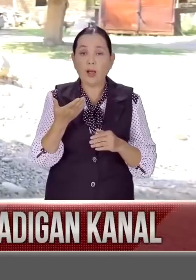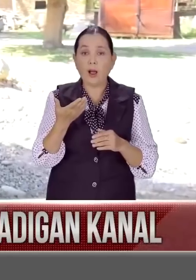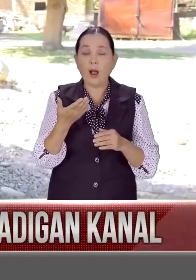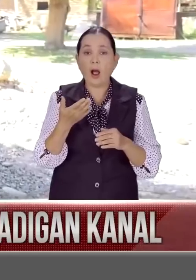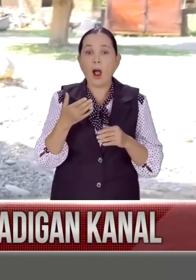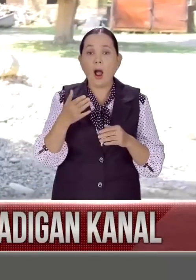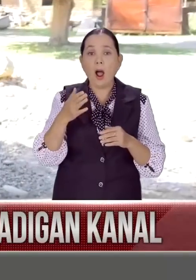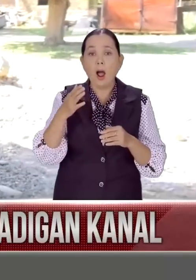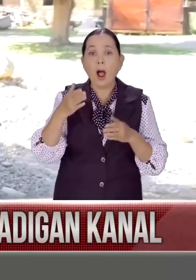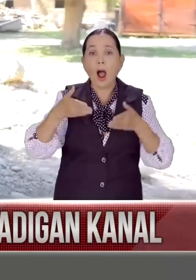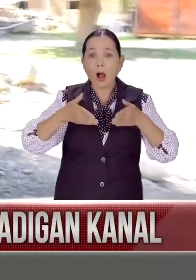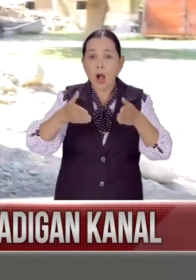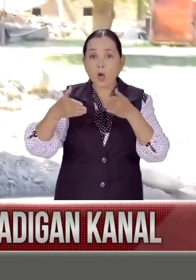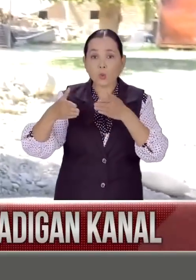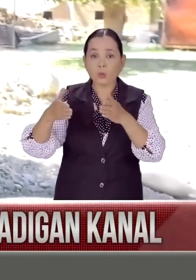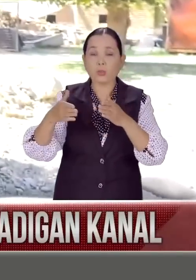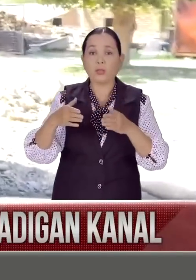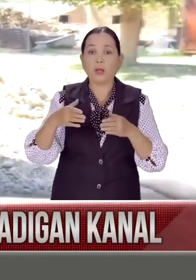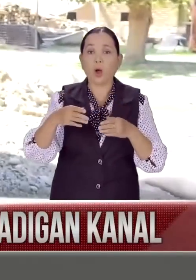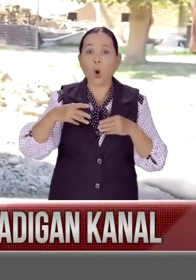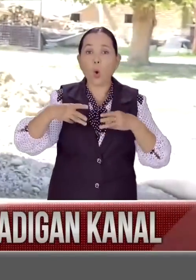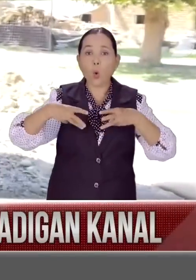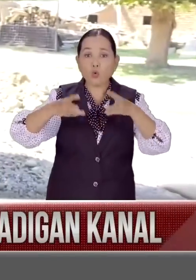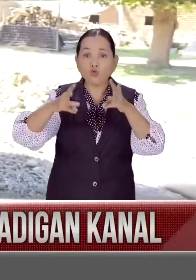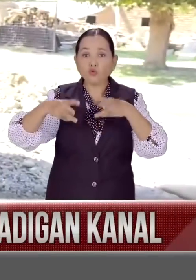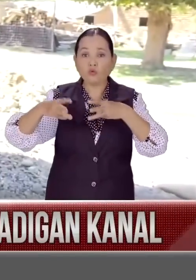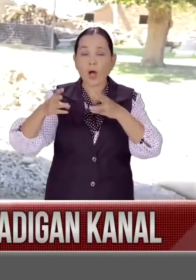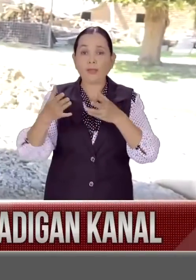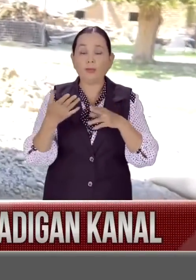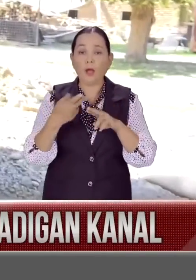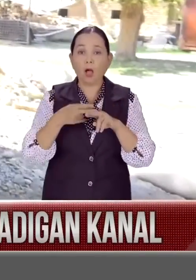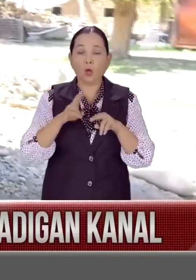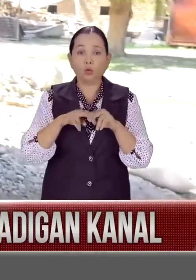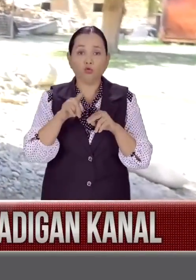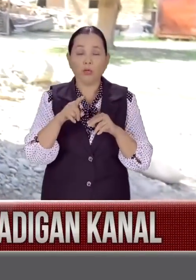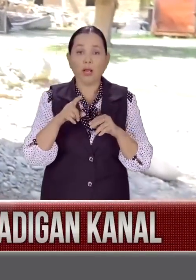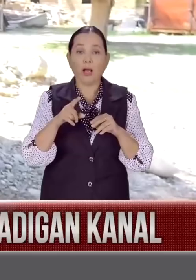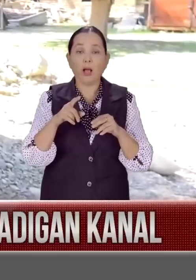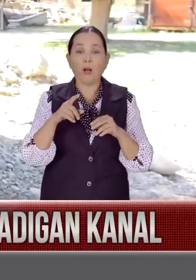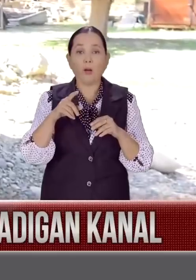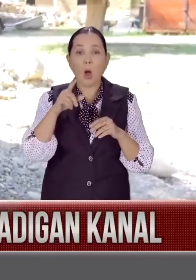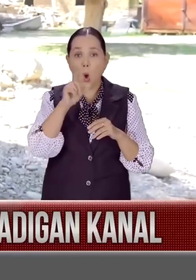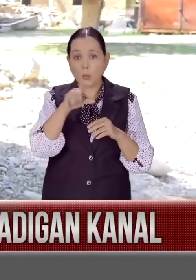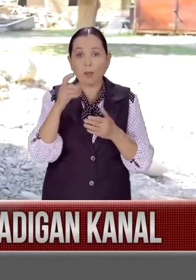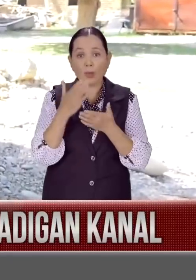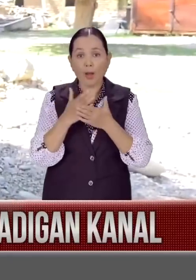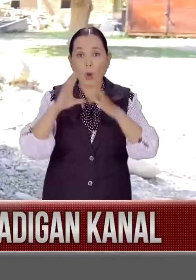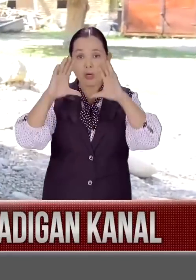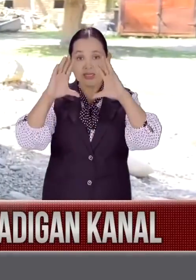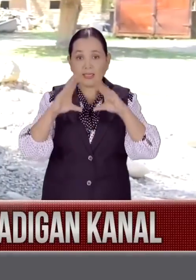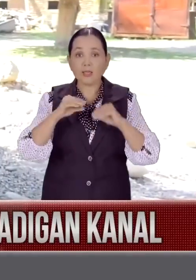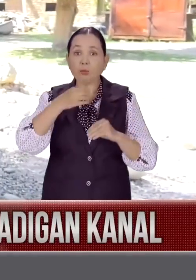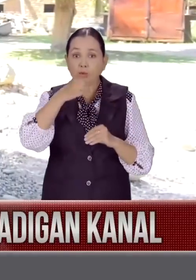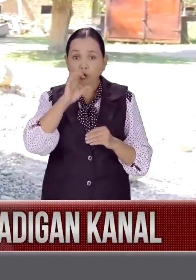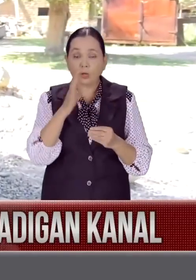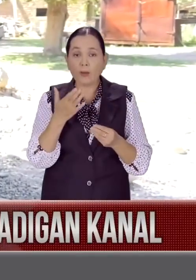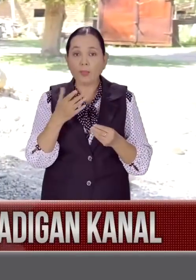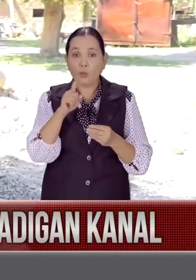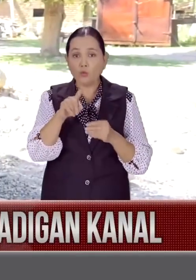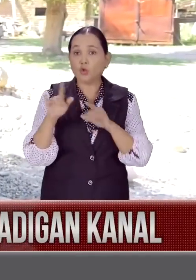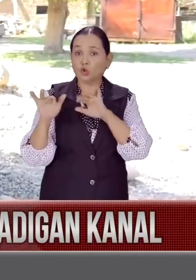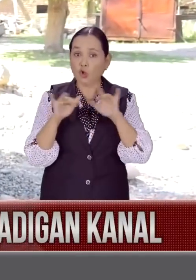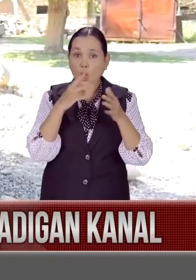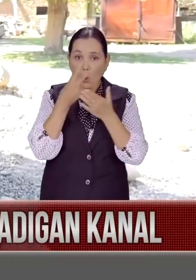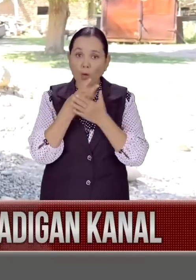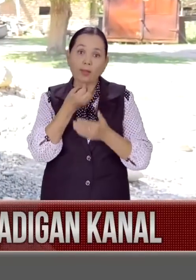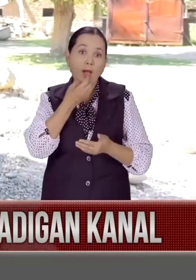qilish, agrot yo'qmish. Otda deponlar bor. Bochkaga tindirib qo'yib ichyotganlarni ko'rdim deb ko'zim bilan o'zim. Shuni